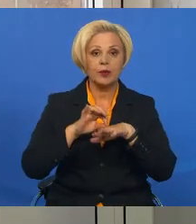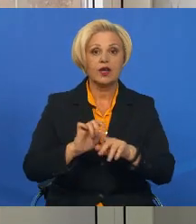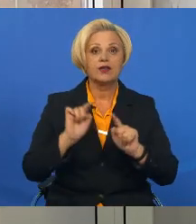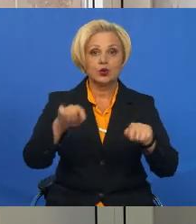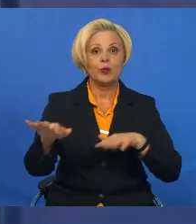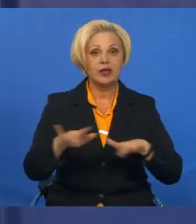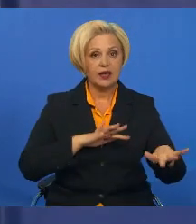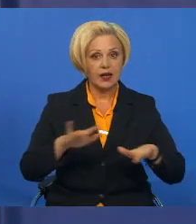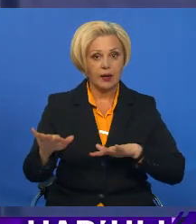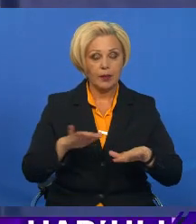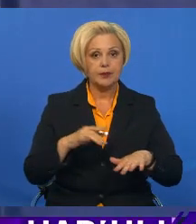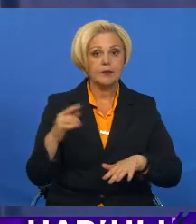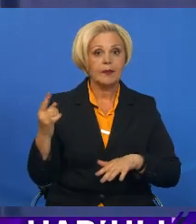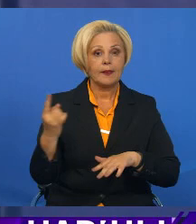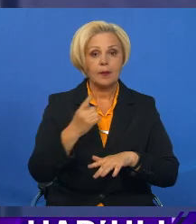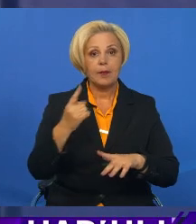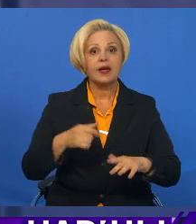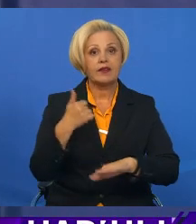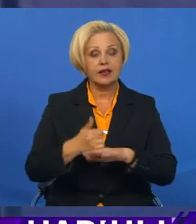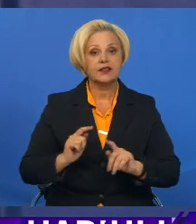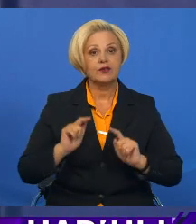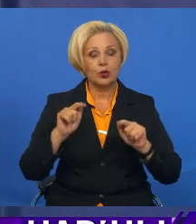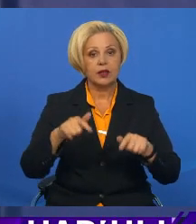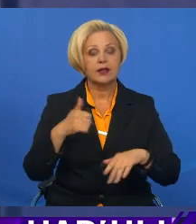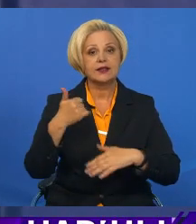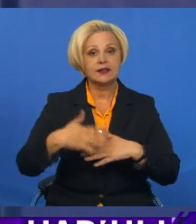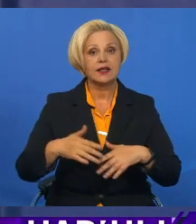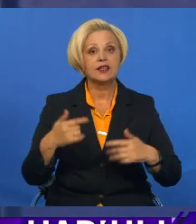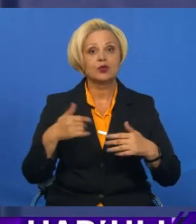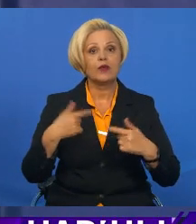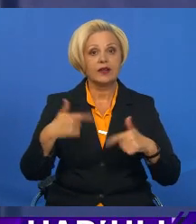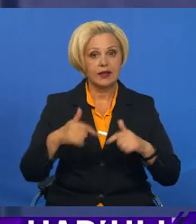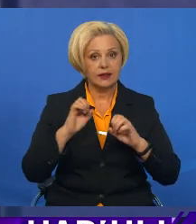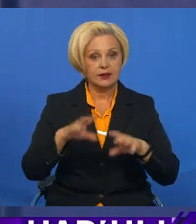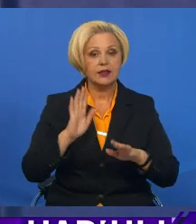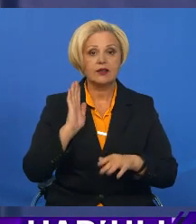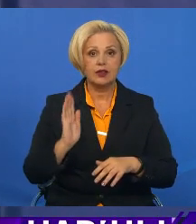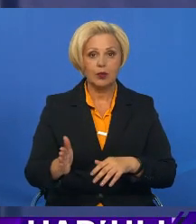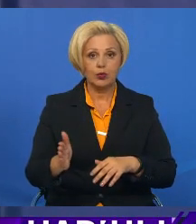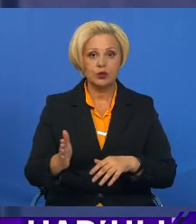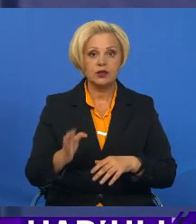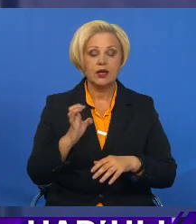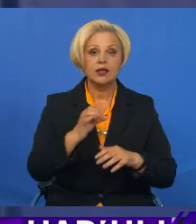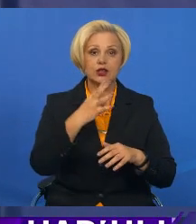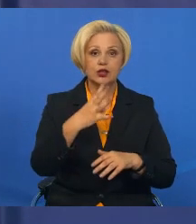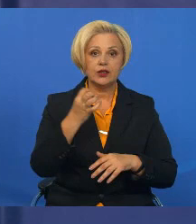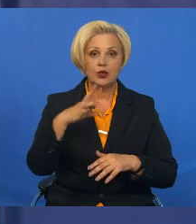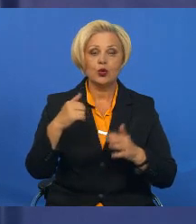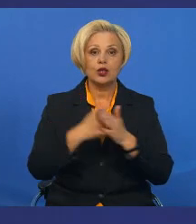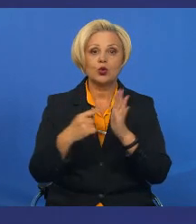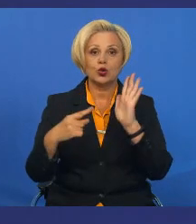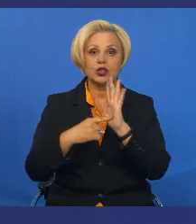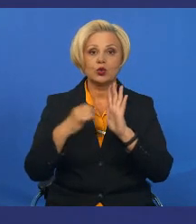уступнай кампаніі. Первый основной этап вступительной кампаніі – это централізованное тестирование. Оно пройдет с 14 июня по